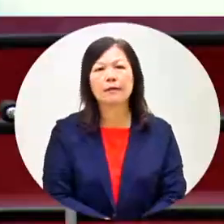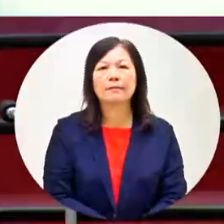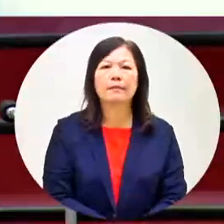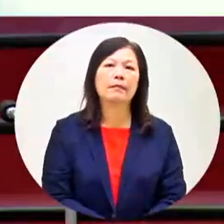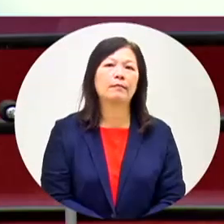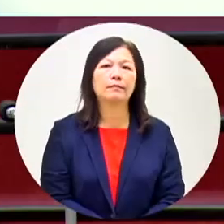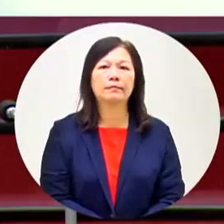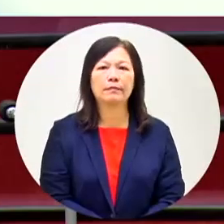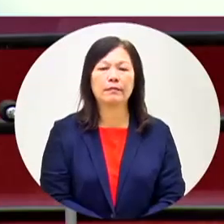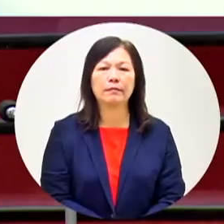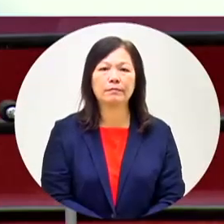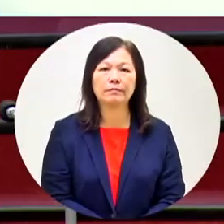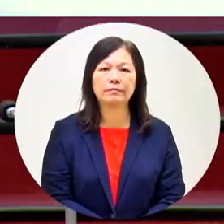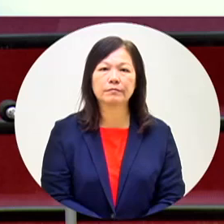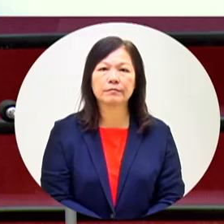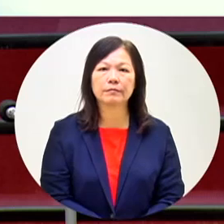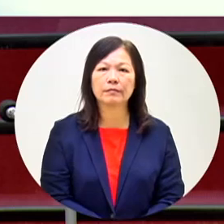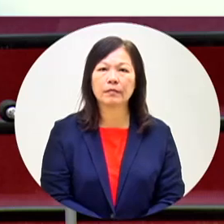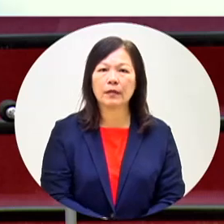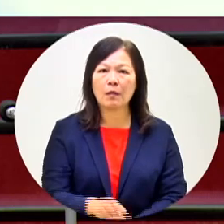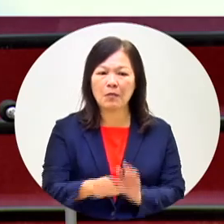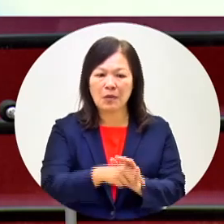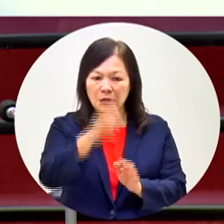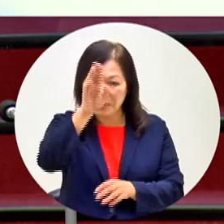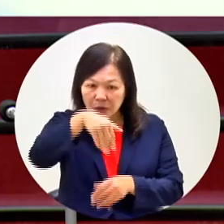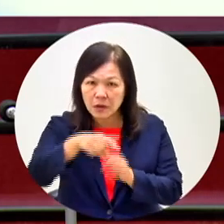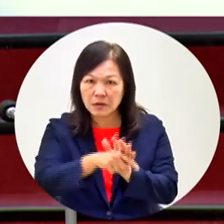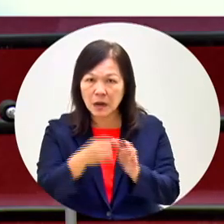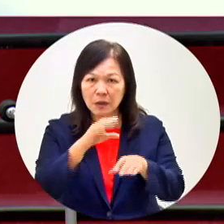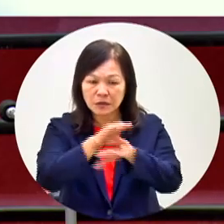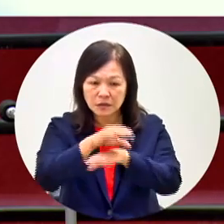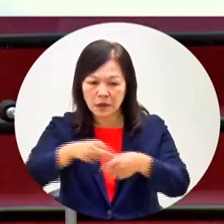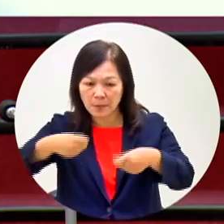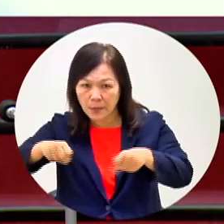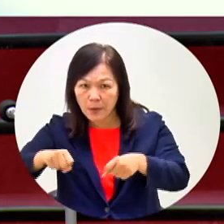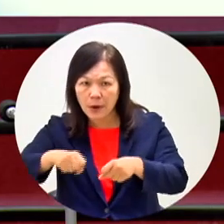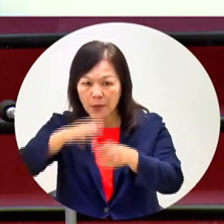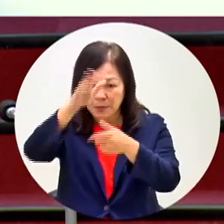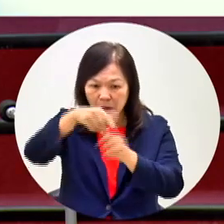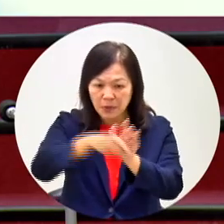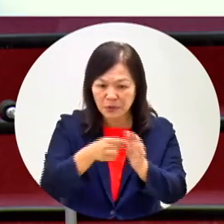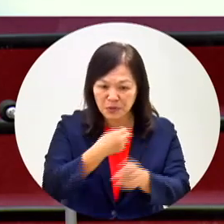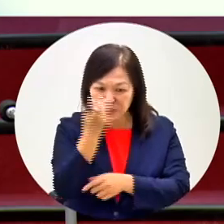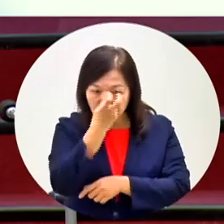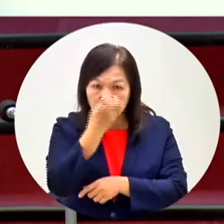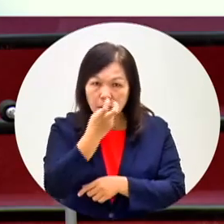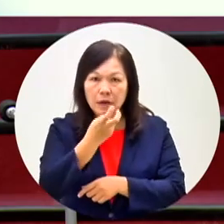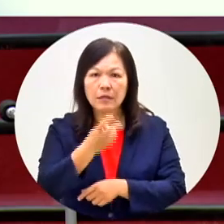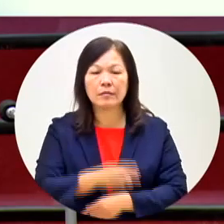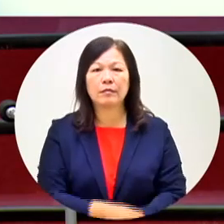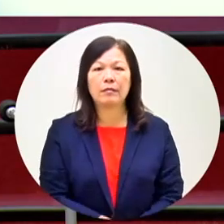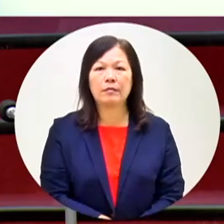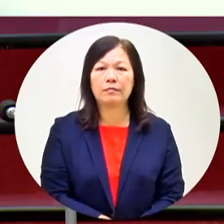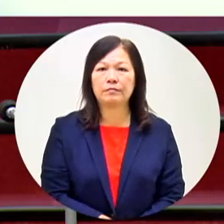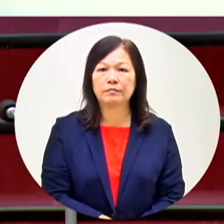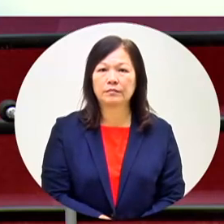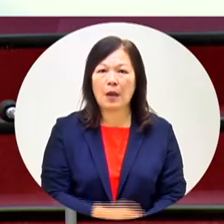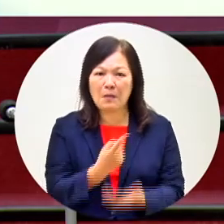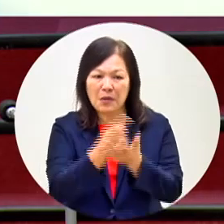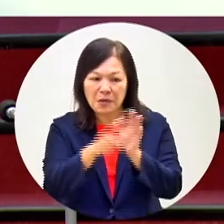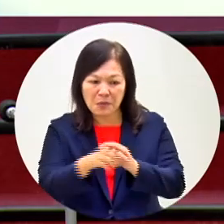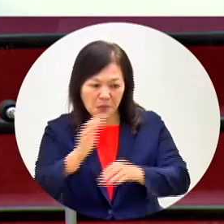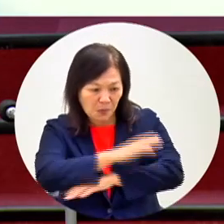南茶汽车奥多麦拢爱南茶，牵后趟区拢爱掀起来看，搁无来搁阿伯，